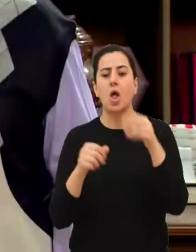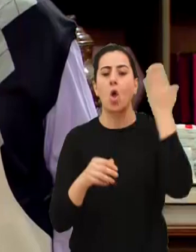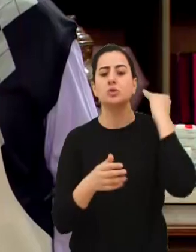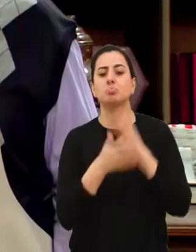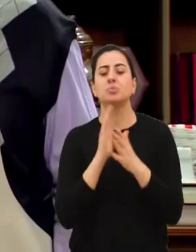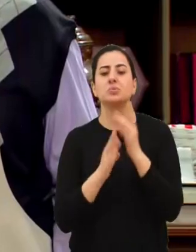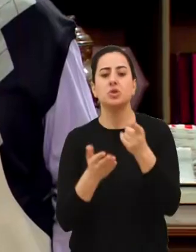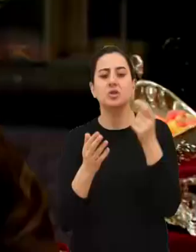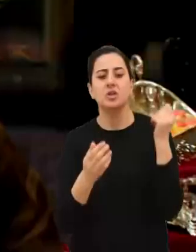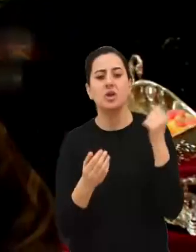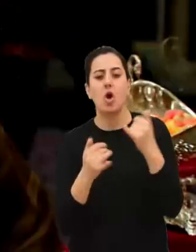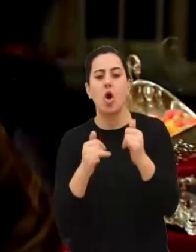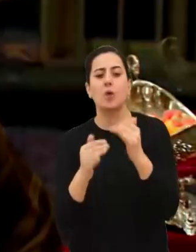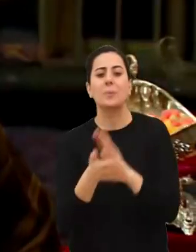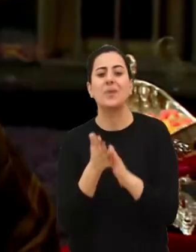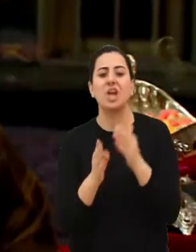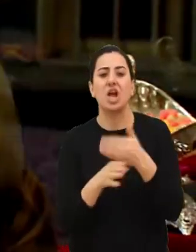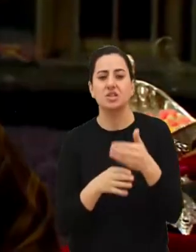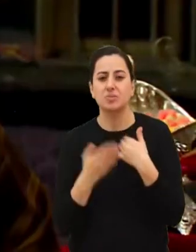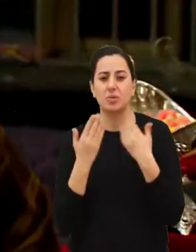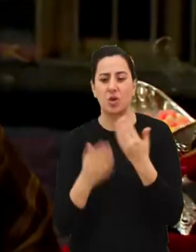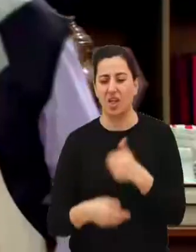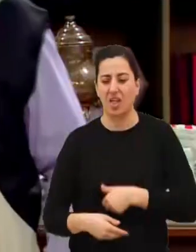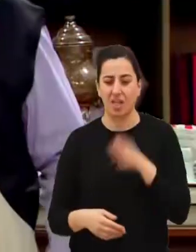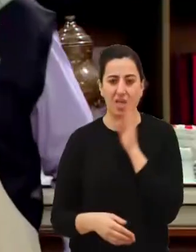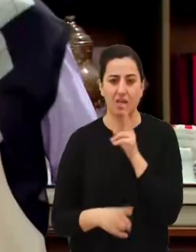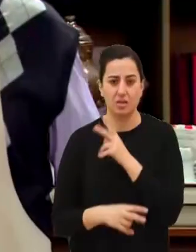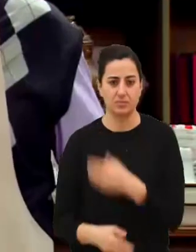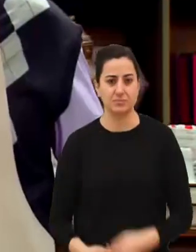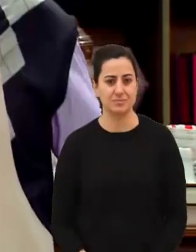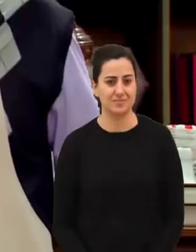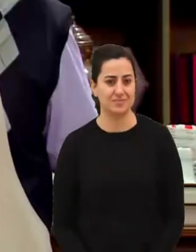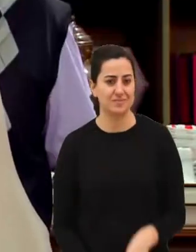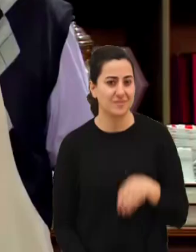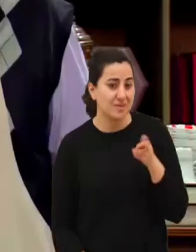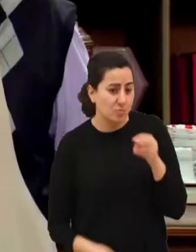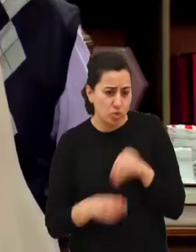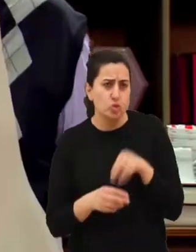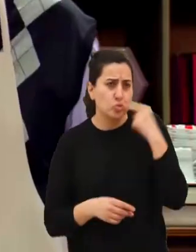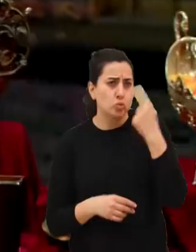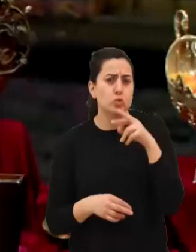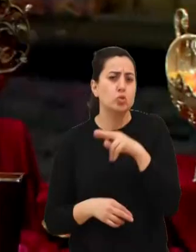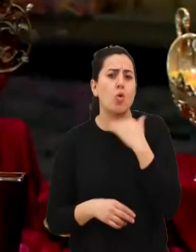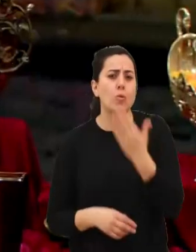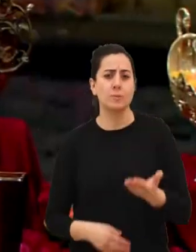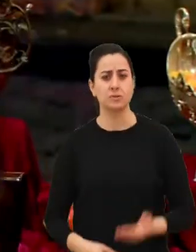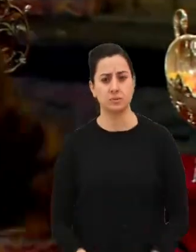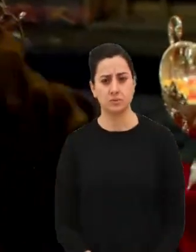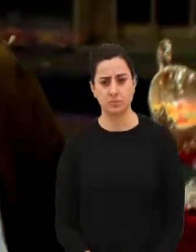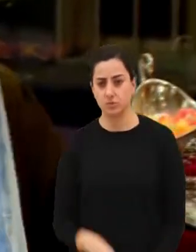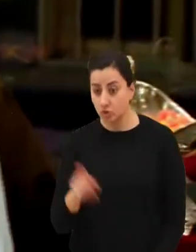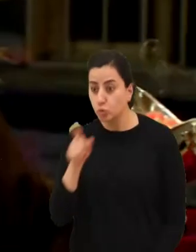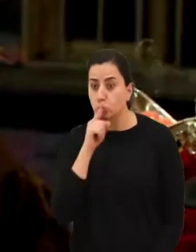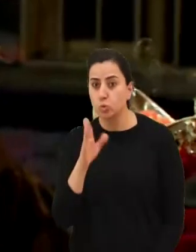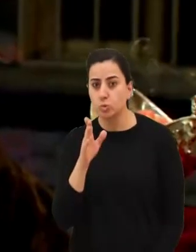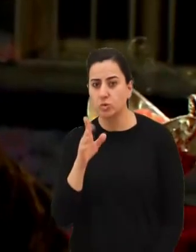O da benimle alay ediyor, oynay benimle. Böyle yapayım. Ya babaanneciğim bunun için küsülmez ki. Sen